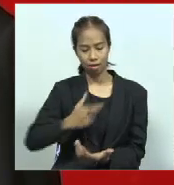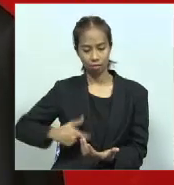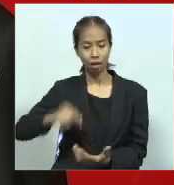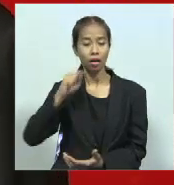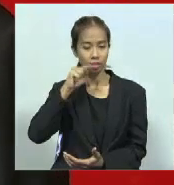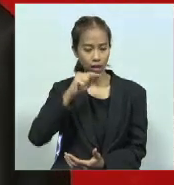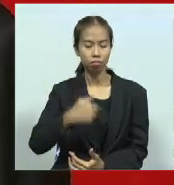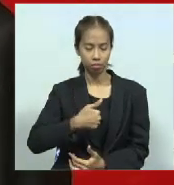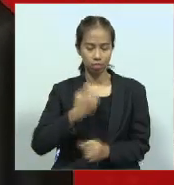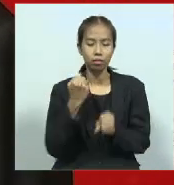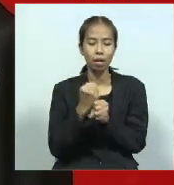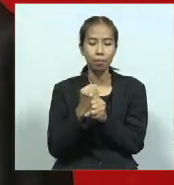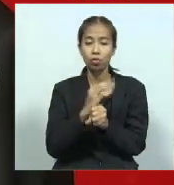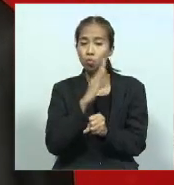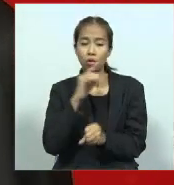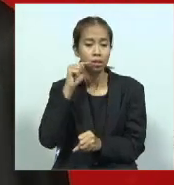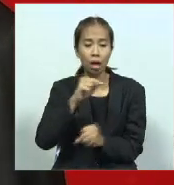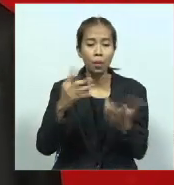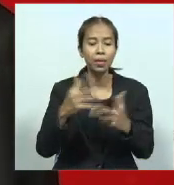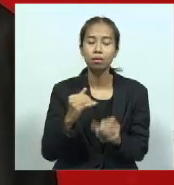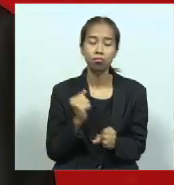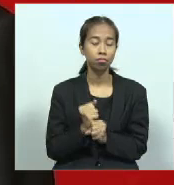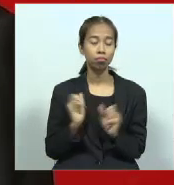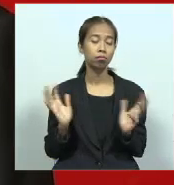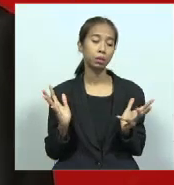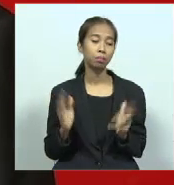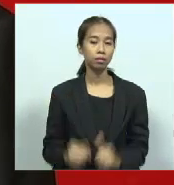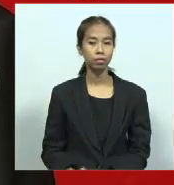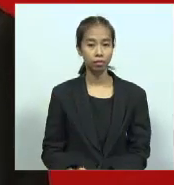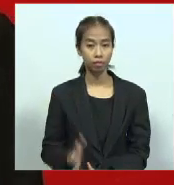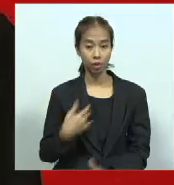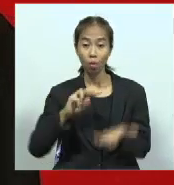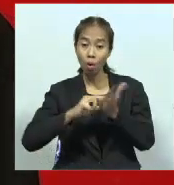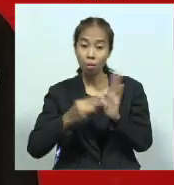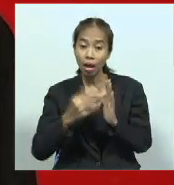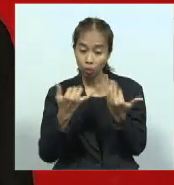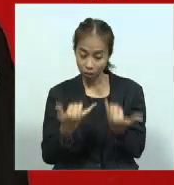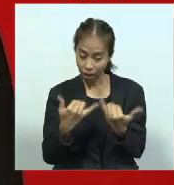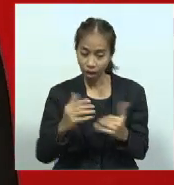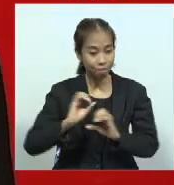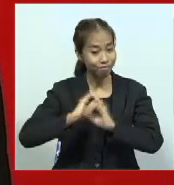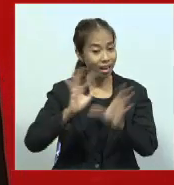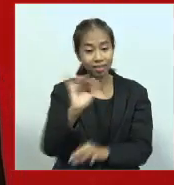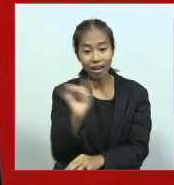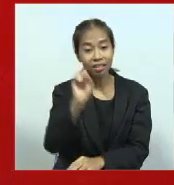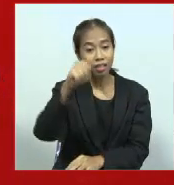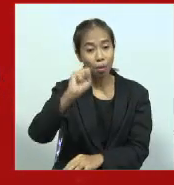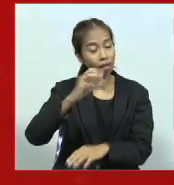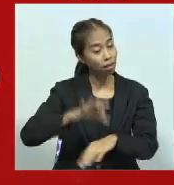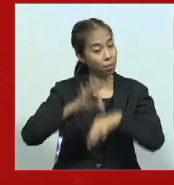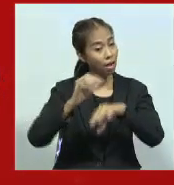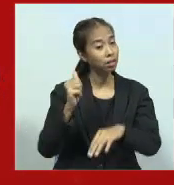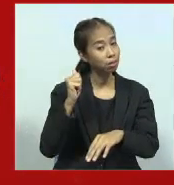ไม่มีก็ไม่ทำ แสดงว่าตอนนี้ก็ยังไม่ชัดเจนว่าท่านจะดำรงตำแหน่งเหมือนเดิมหรือเปล่า